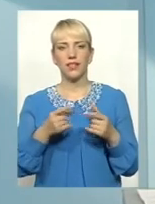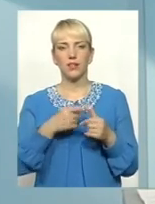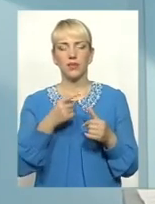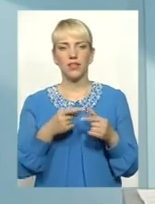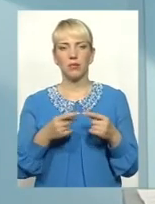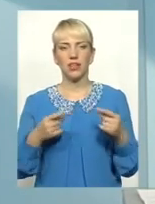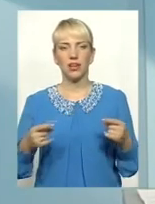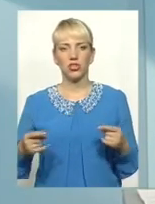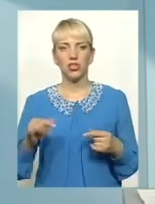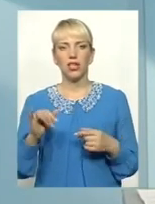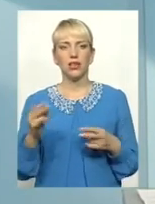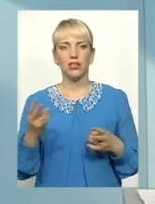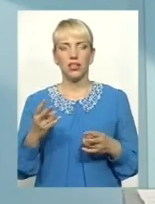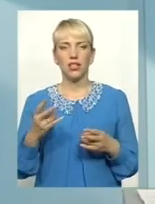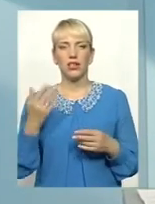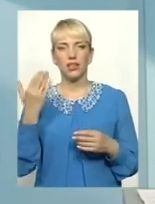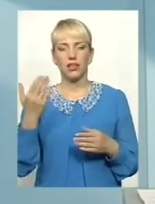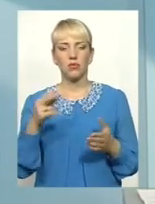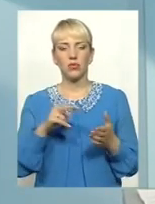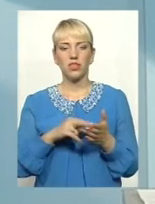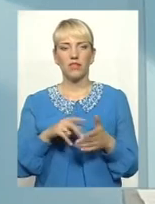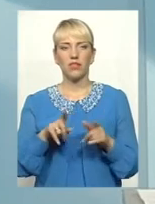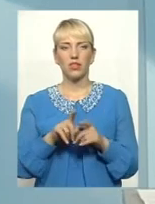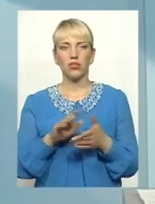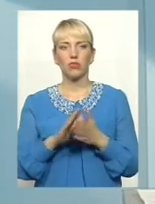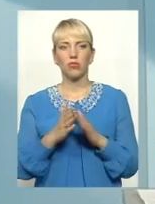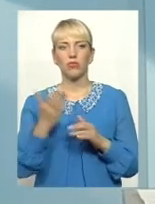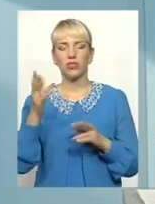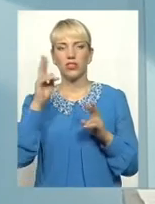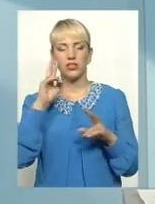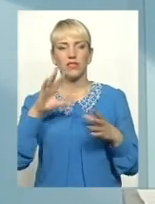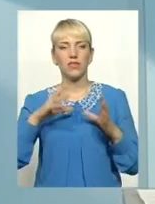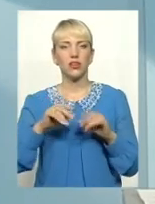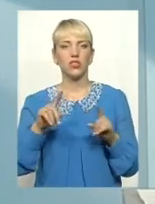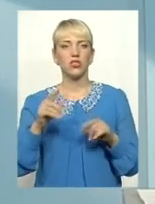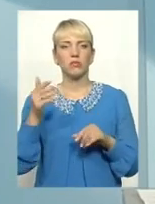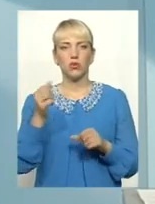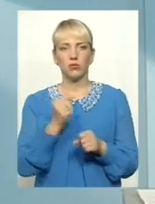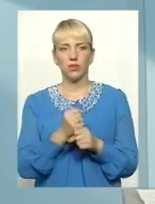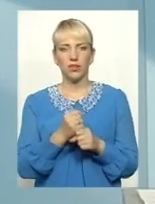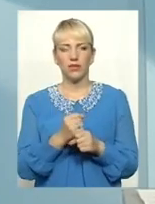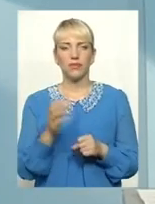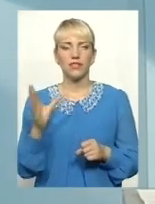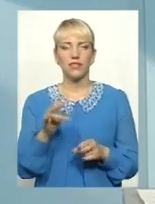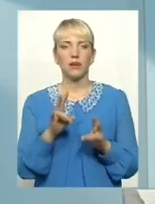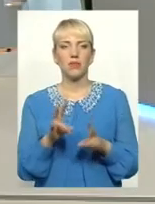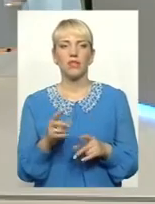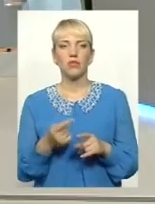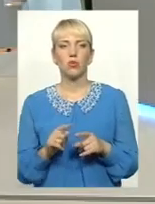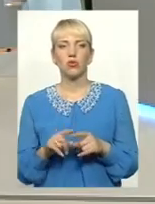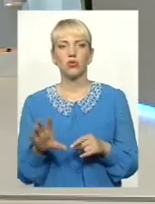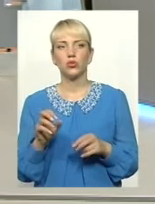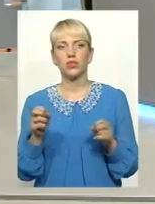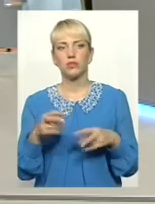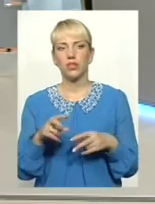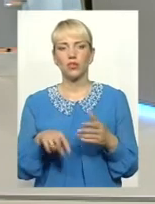По-друге, їх зараз трошки поставили в такі умови, що вони взагалі не знають, що їм робити. Вся біда в тому, що спецкомунтранс